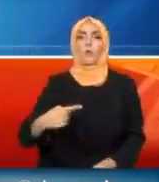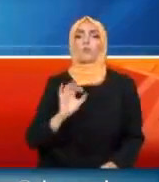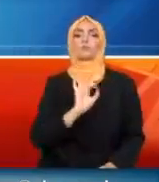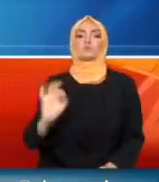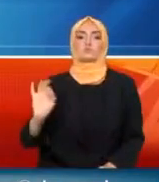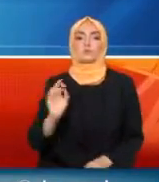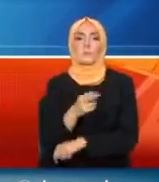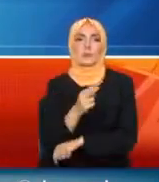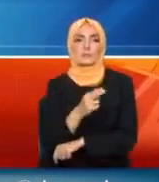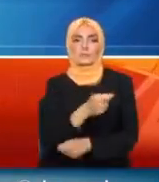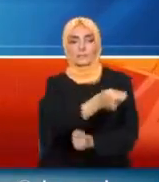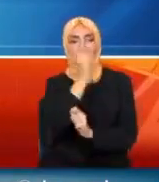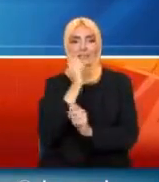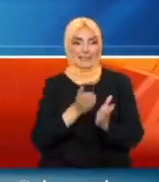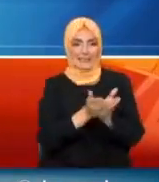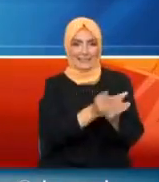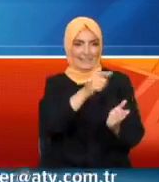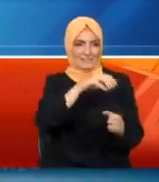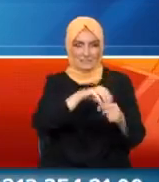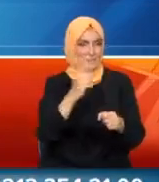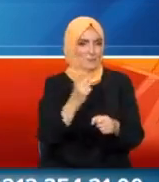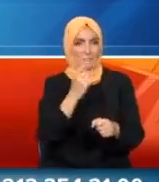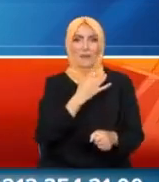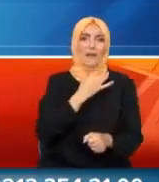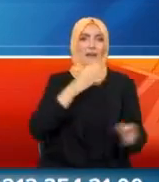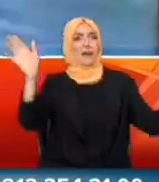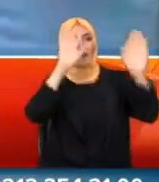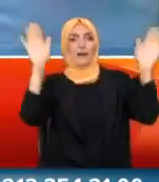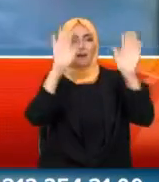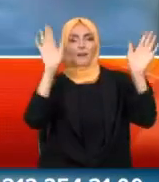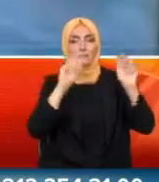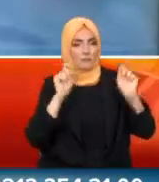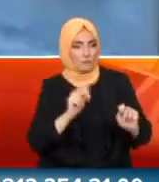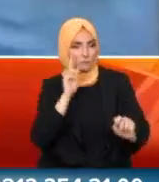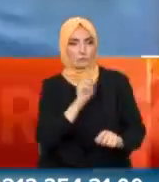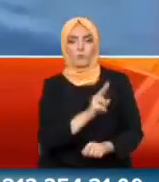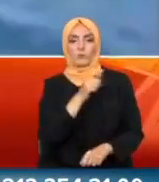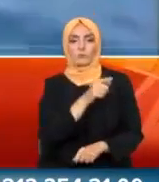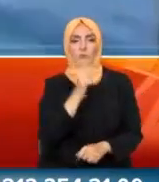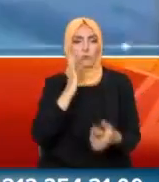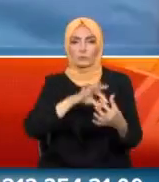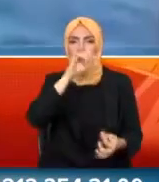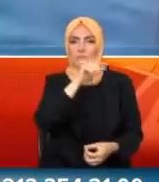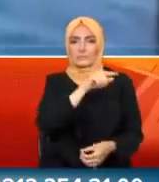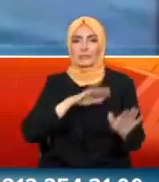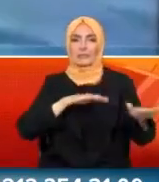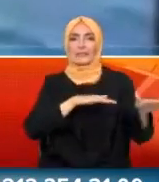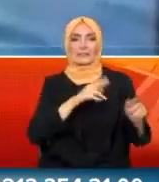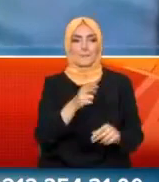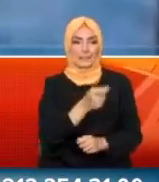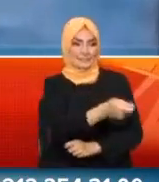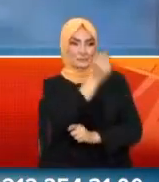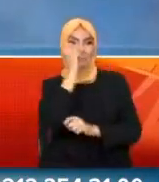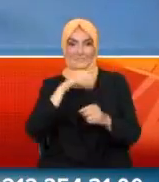kişinin çaresizce kendisine el salladığını gördü. O kişi balık tutmak için denize açılan ancak kapıldığı akıntı yüzünden 3